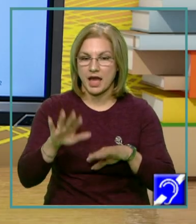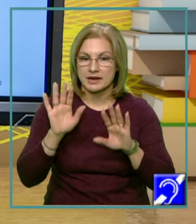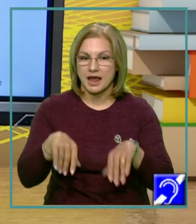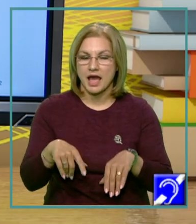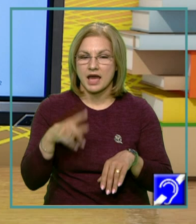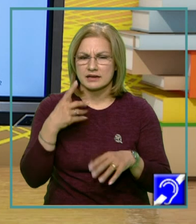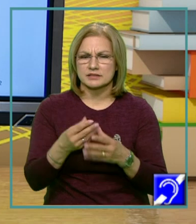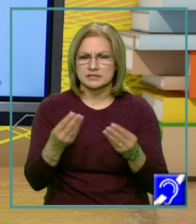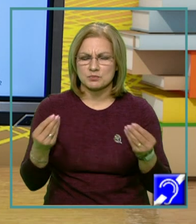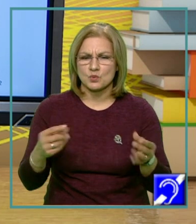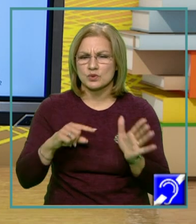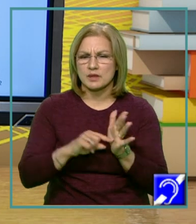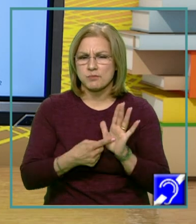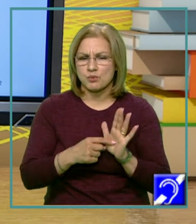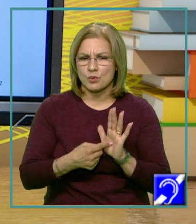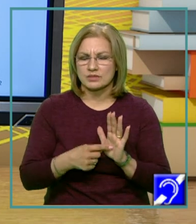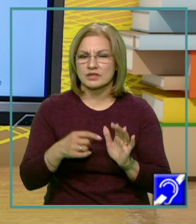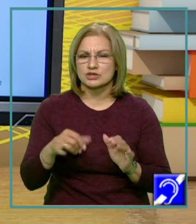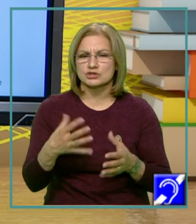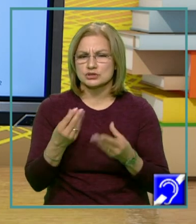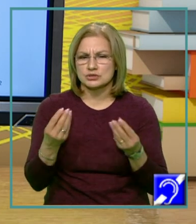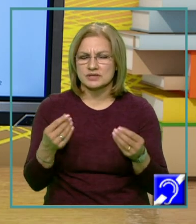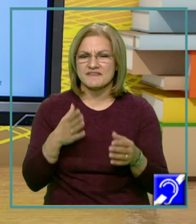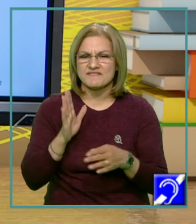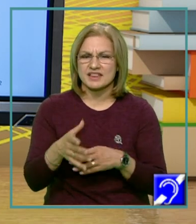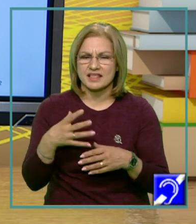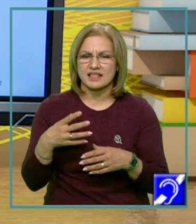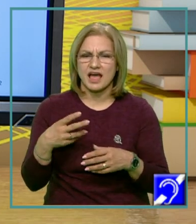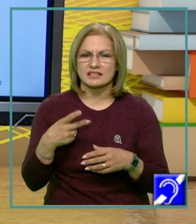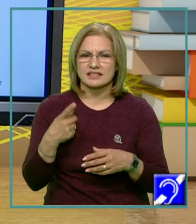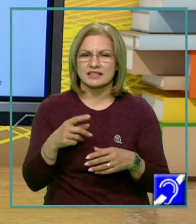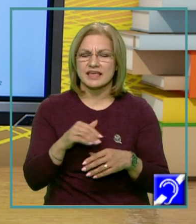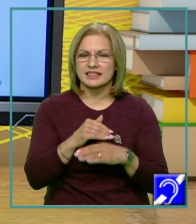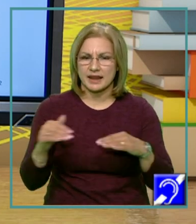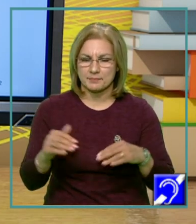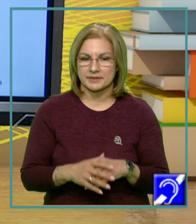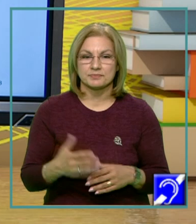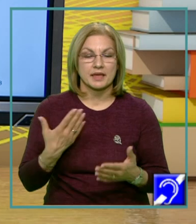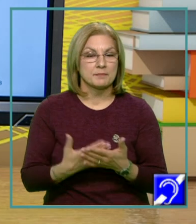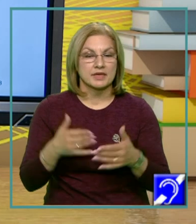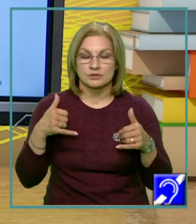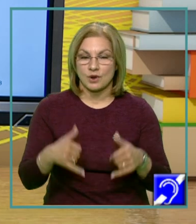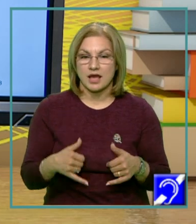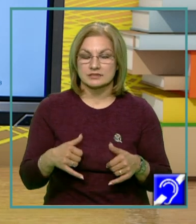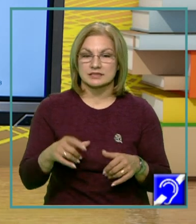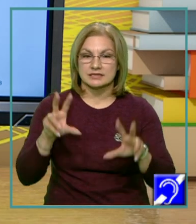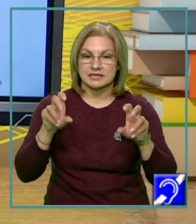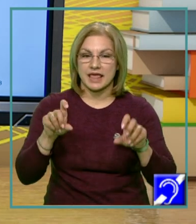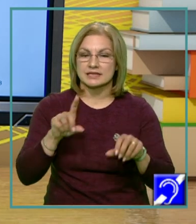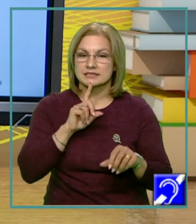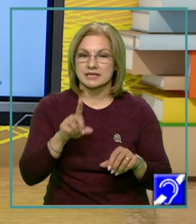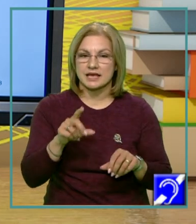infinitate de puncte și o infinitate de Drept pentru lecția de astăzi intitulată